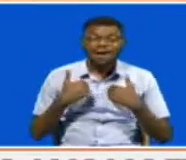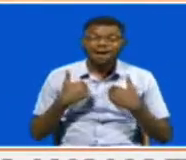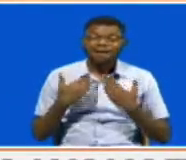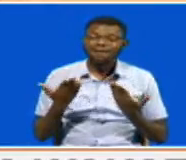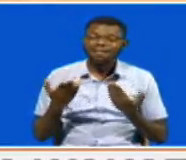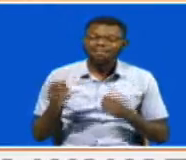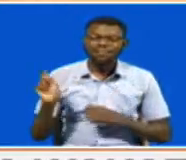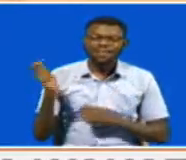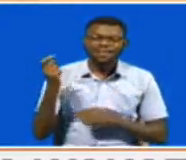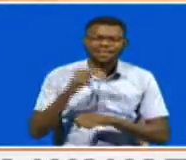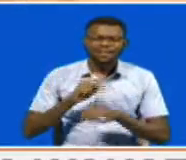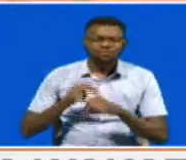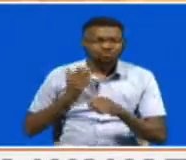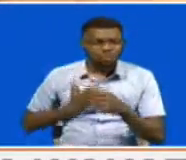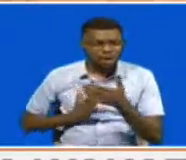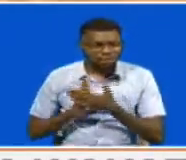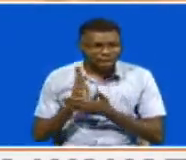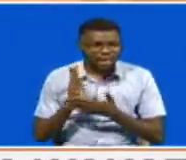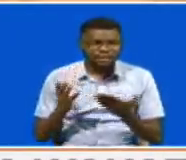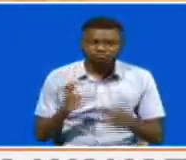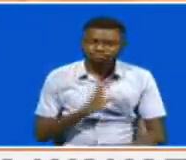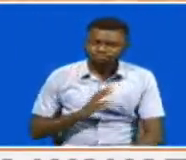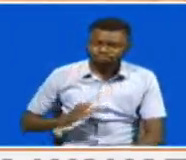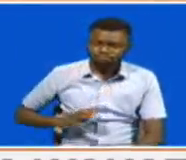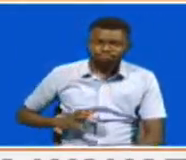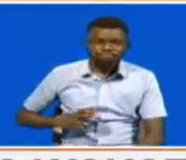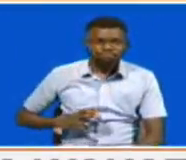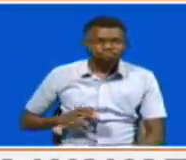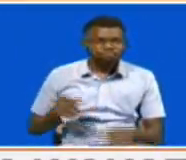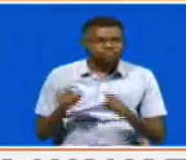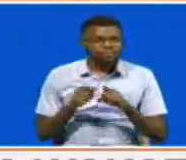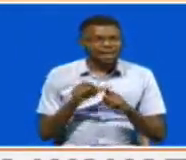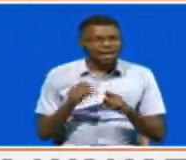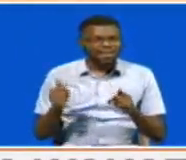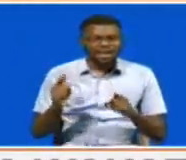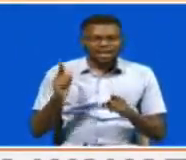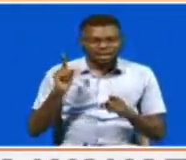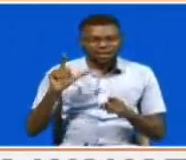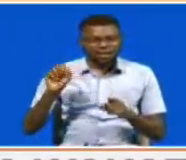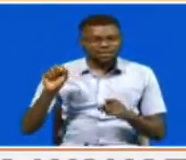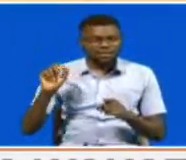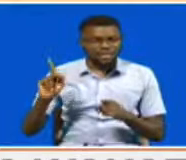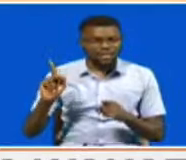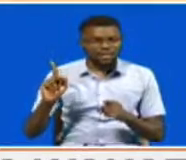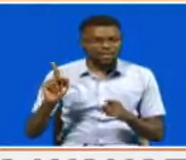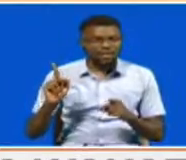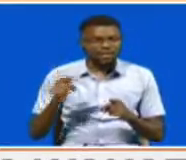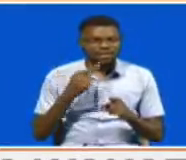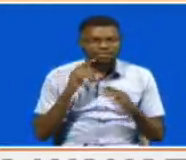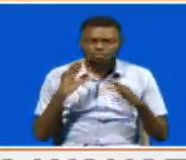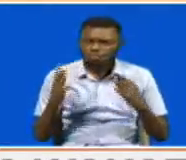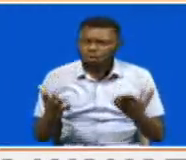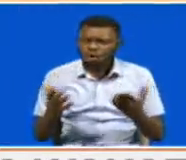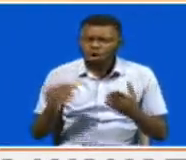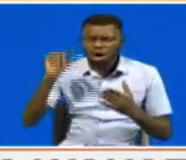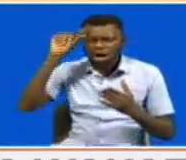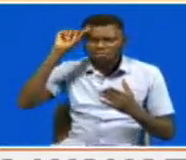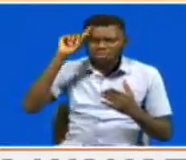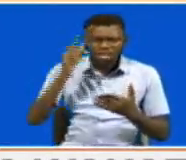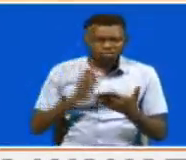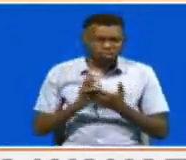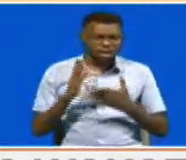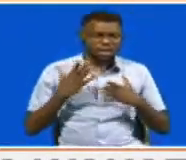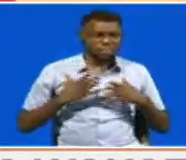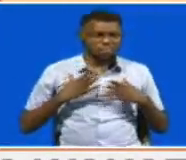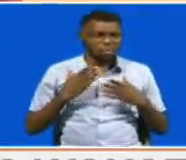ya kutetea haki za binadamu KNCHR na shirika la mawakili nchini LSK yamesema kuwa serikali haikuzingatia haki